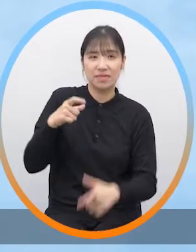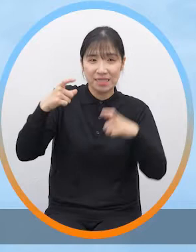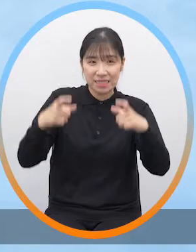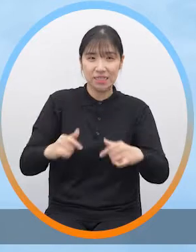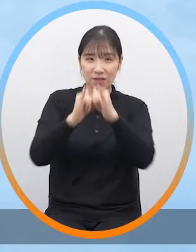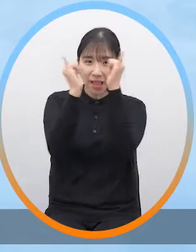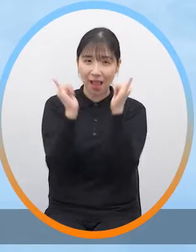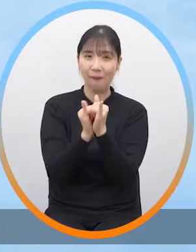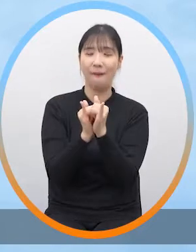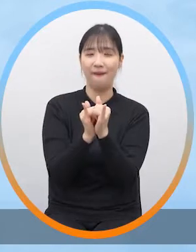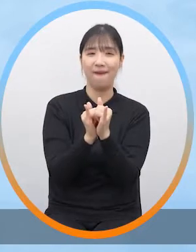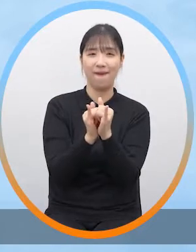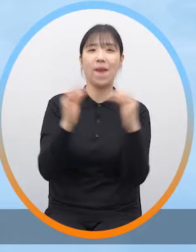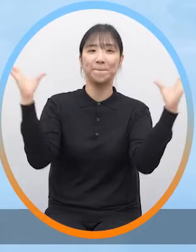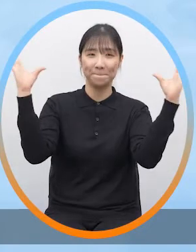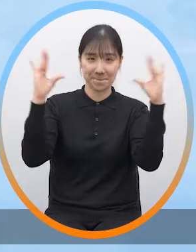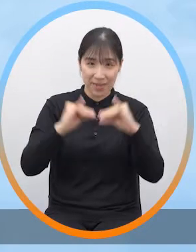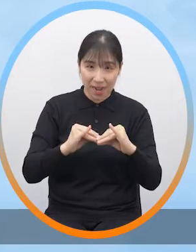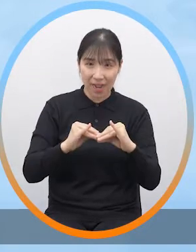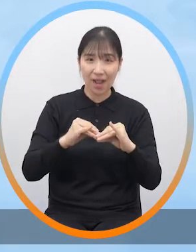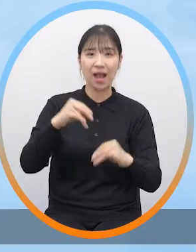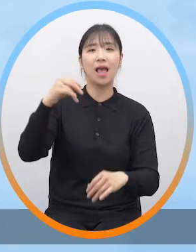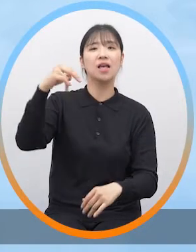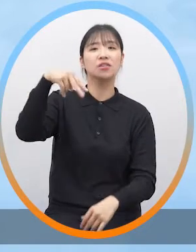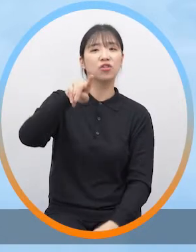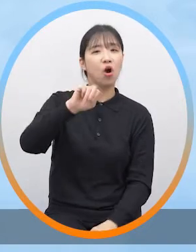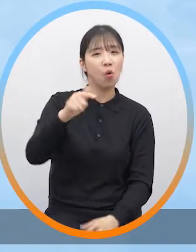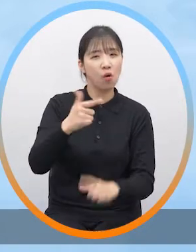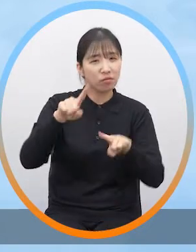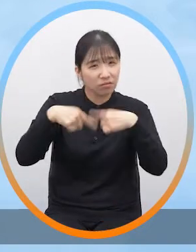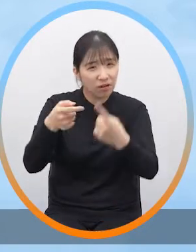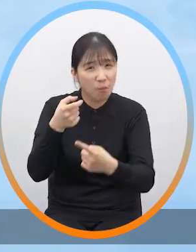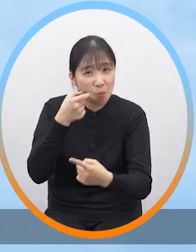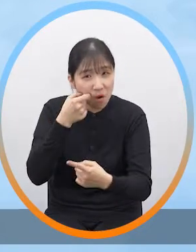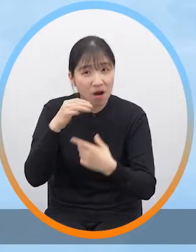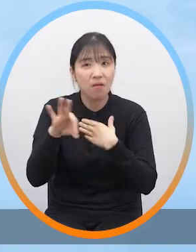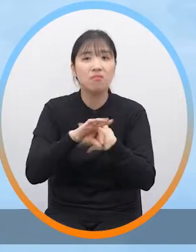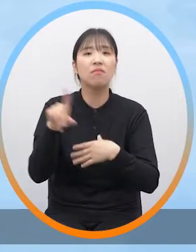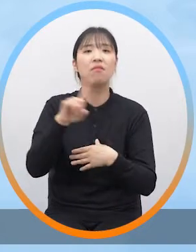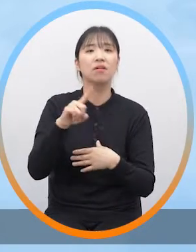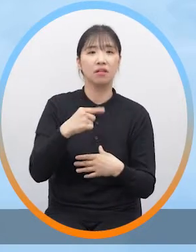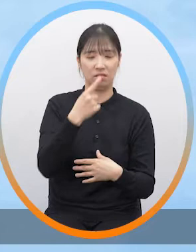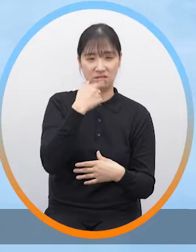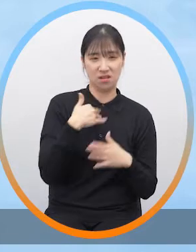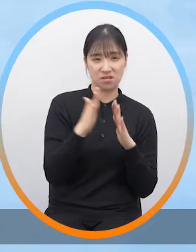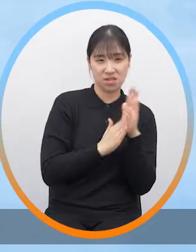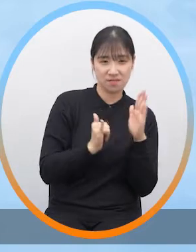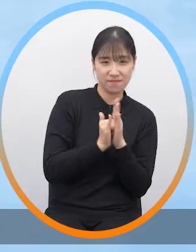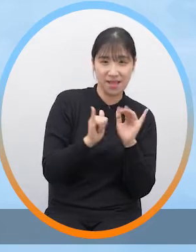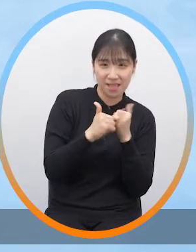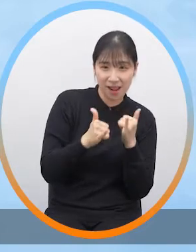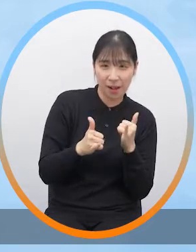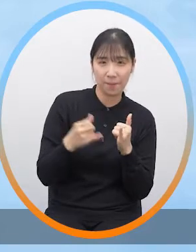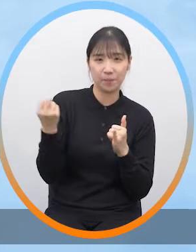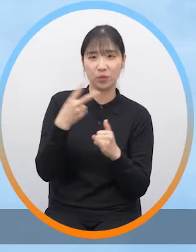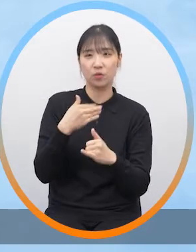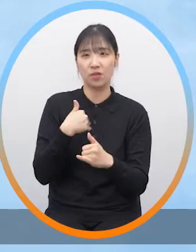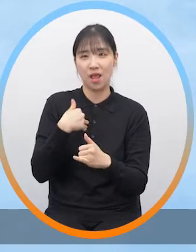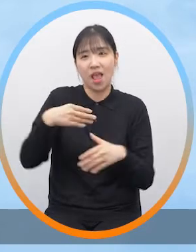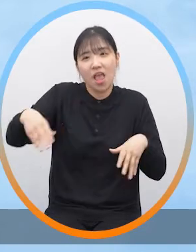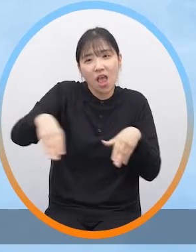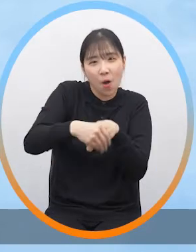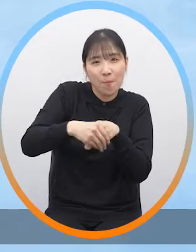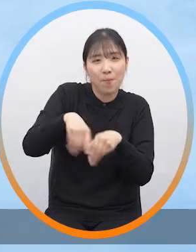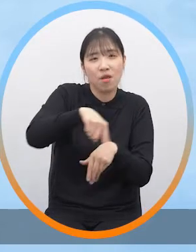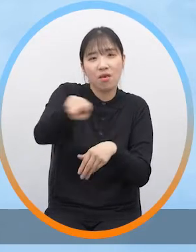지역사회의 공론을 받아서 서원에 못 들어가면 자기 집안 사람하고 자기네들과 어떤 협력